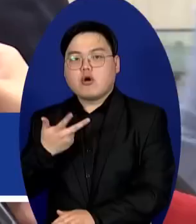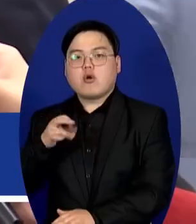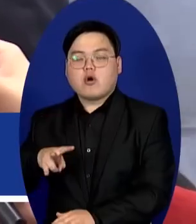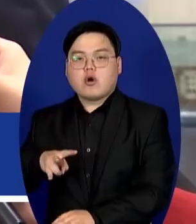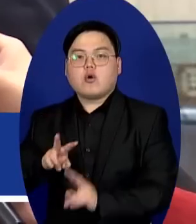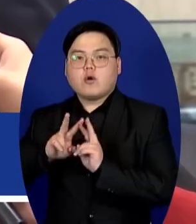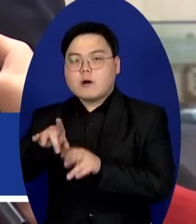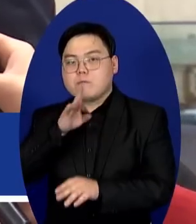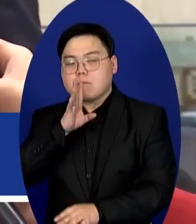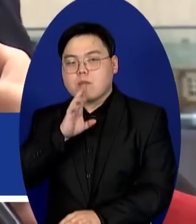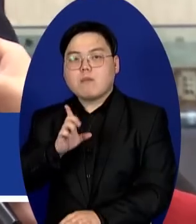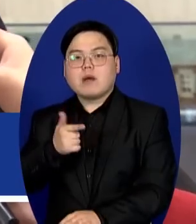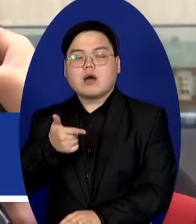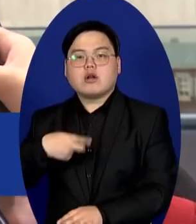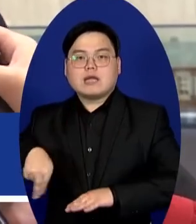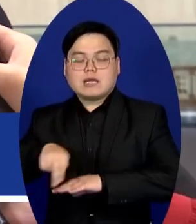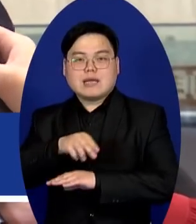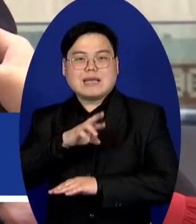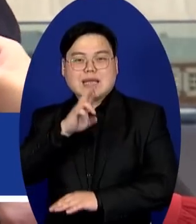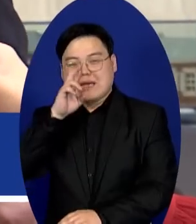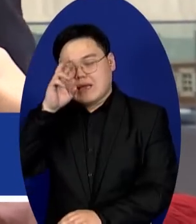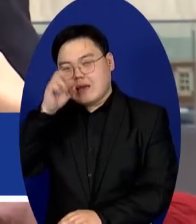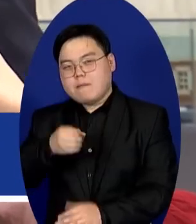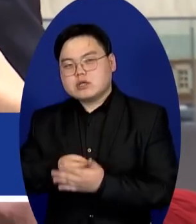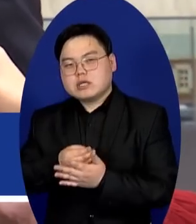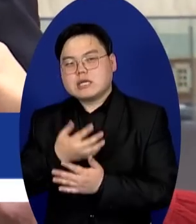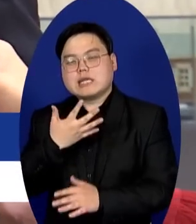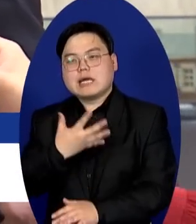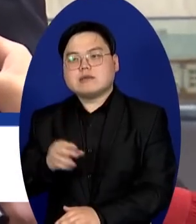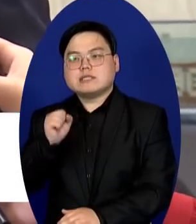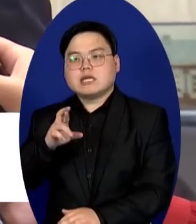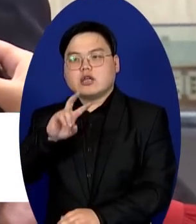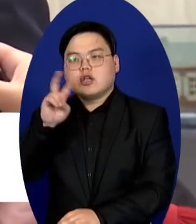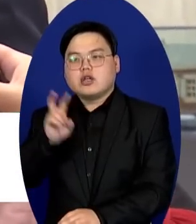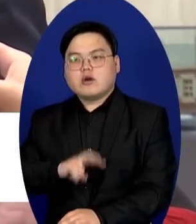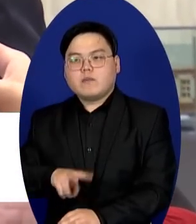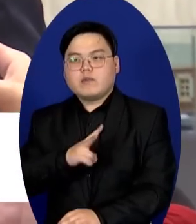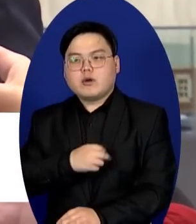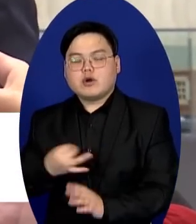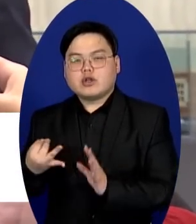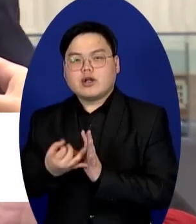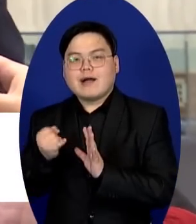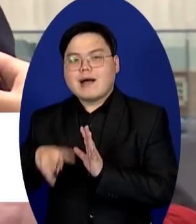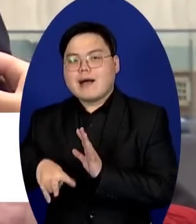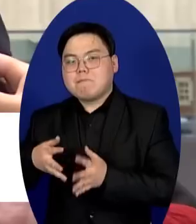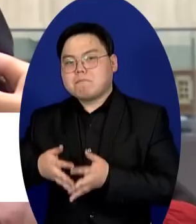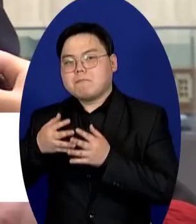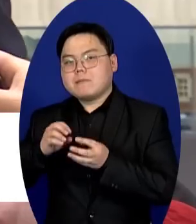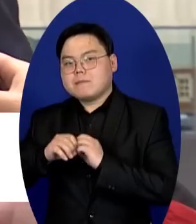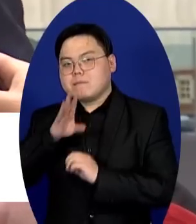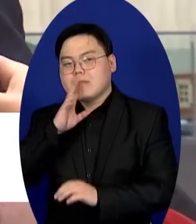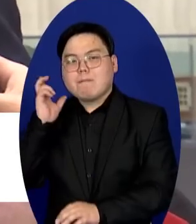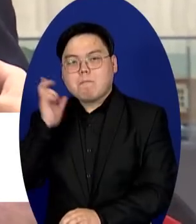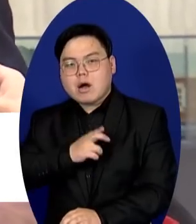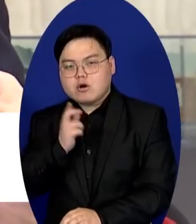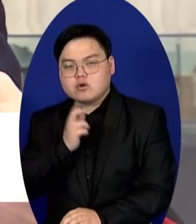явна. Баянгуулын яам Солонгосын урт хугацааны зээлийн их хөсөр 500 сая долларын их хөсөрөөр 2007 айлын орон сууцны хөтөлбөр эхэлж байгаа. Баянштуу дид